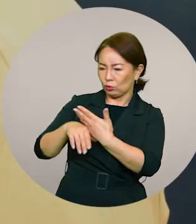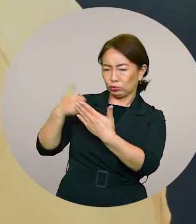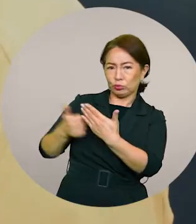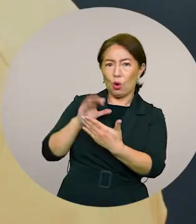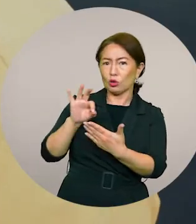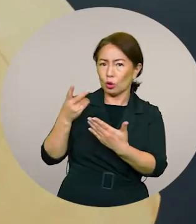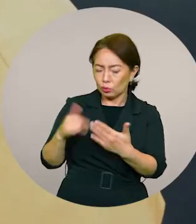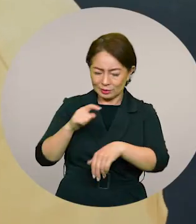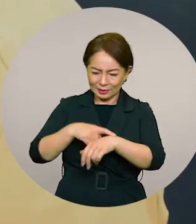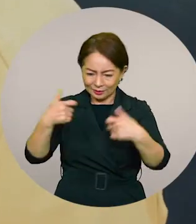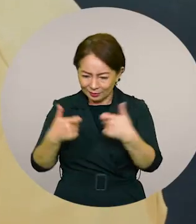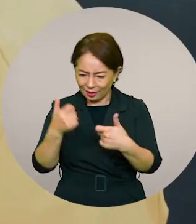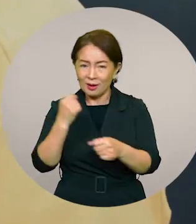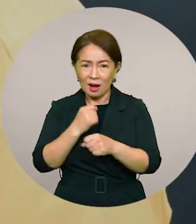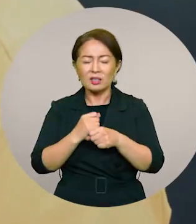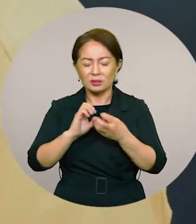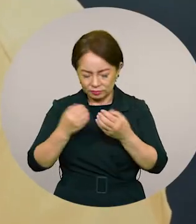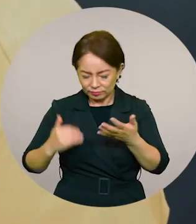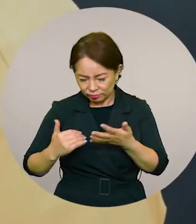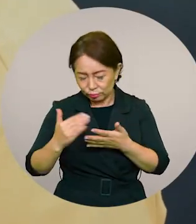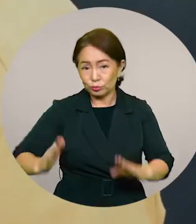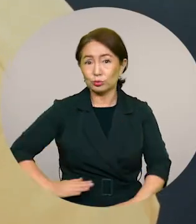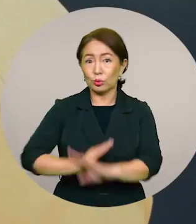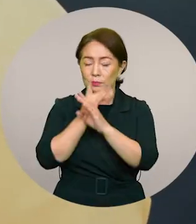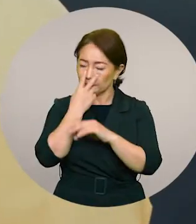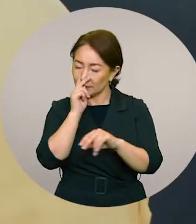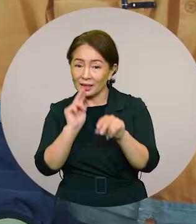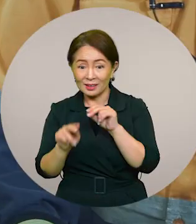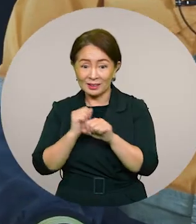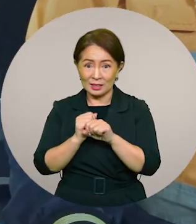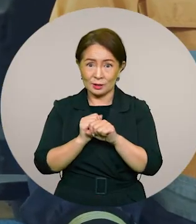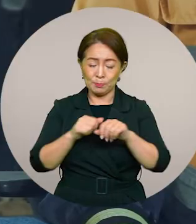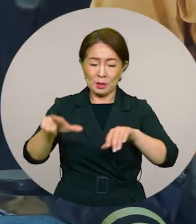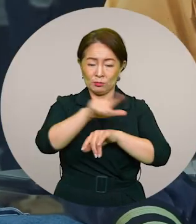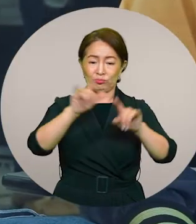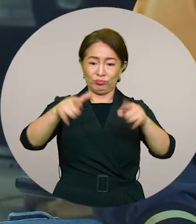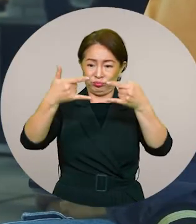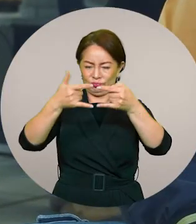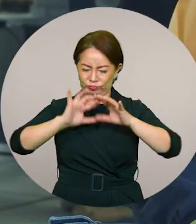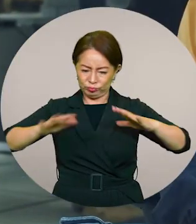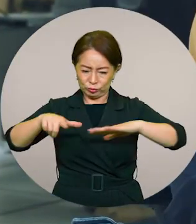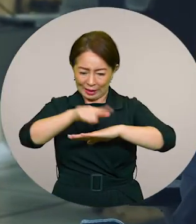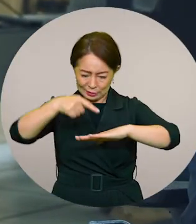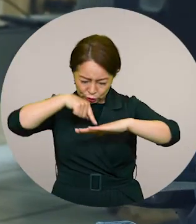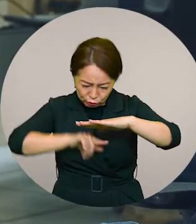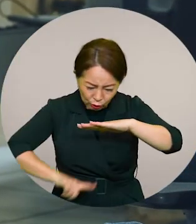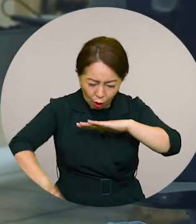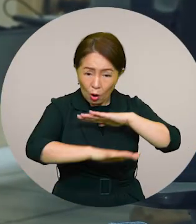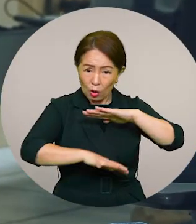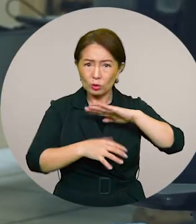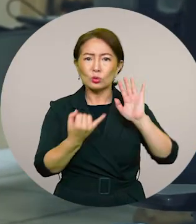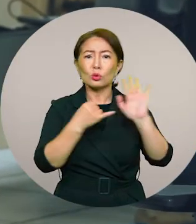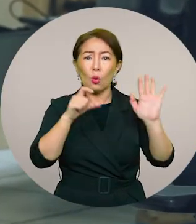осолгүйгээр цаг хугацаанд нь тухайн ажлыг хийж дуусах хүртэл юм хяналт тавьж ажиллаж байгаа. Доор байгаа за 600 орчим одоо хүн